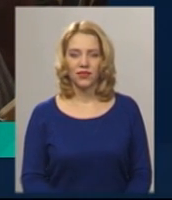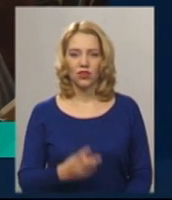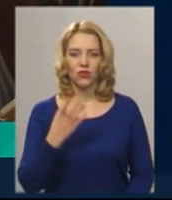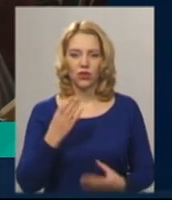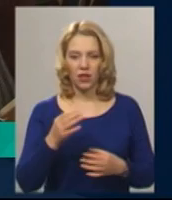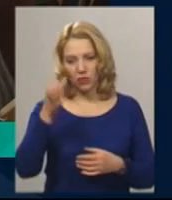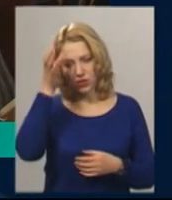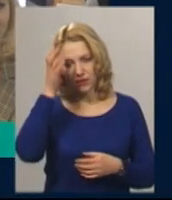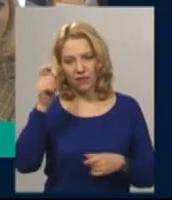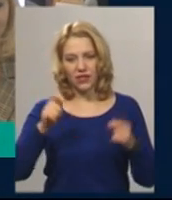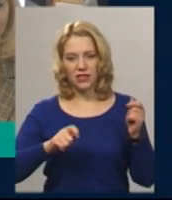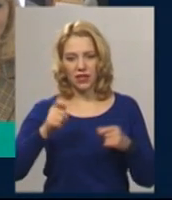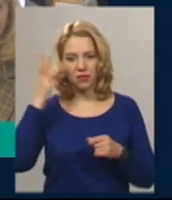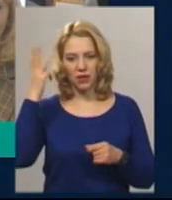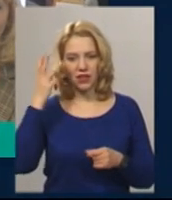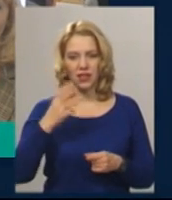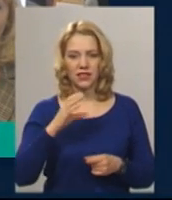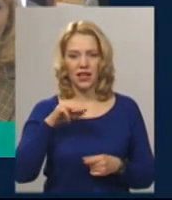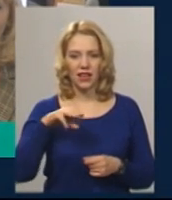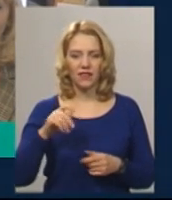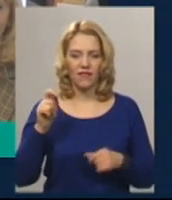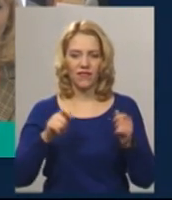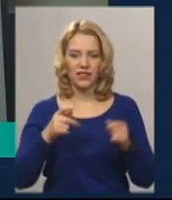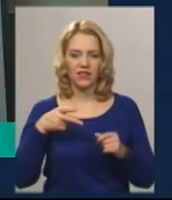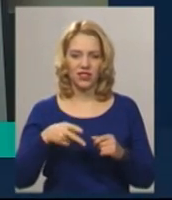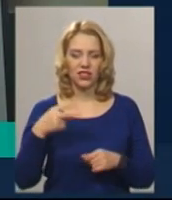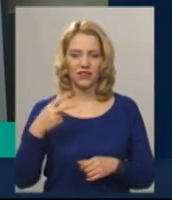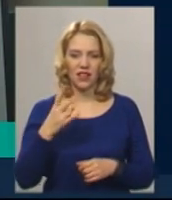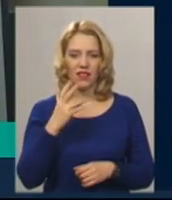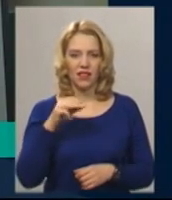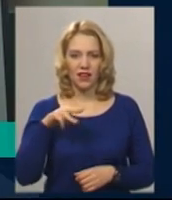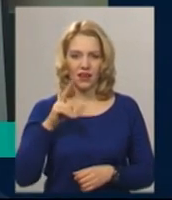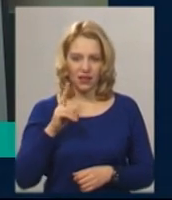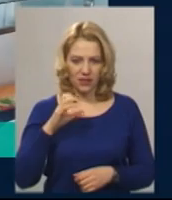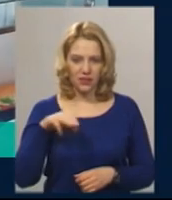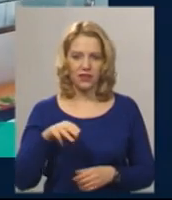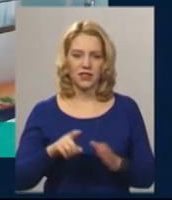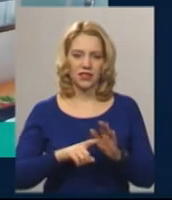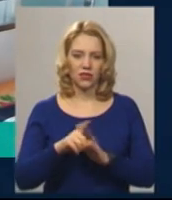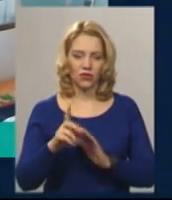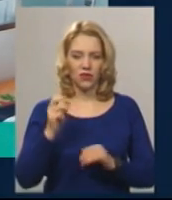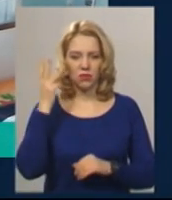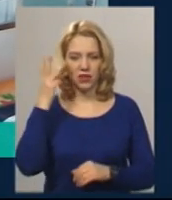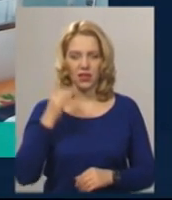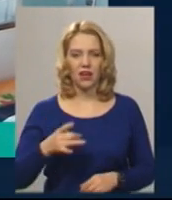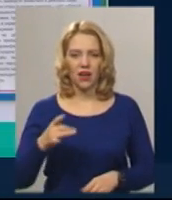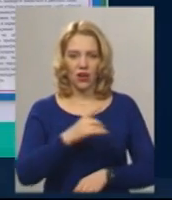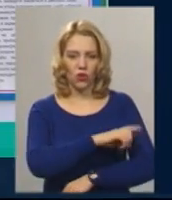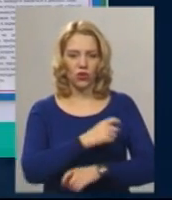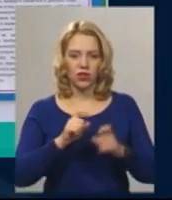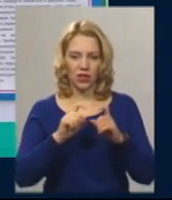Дводенний освітянський фестиваль «Хмельницький Ертфест 2020 Next» стартував у Хмельницькому. У районних лікарнях